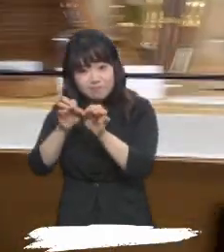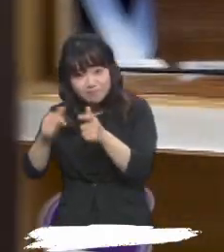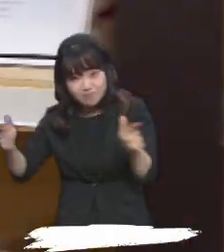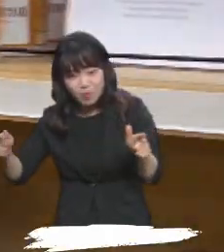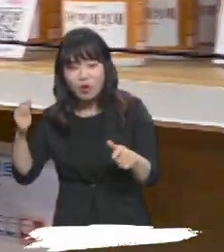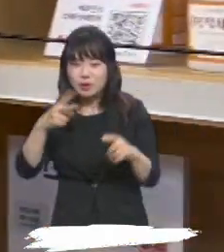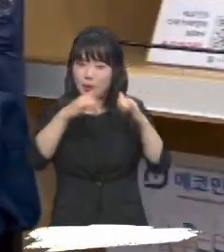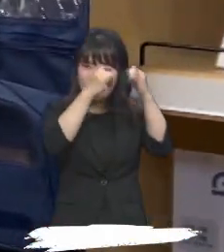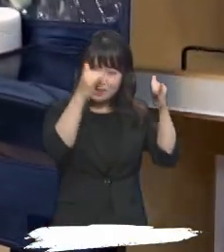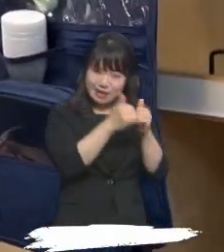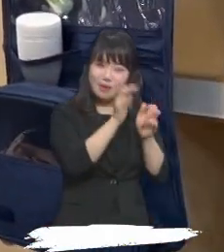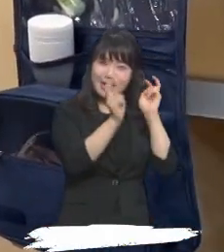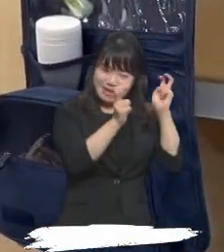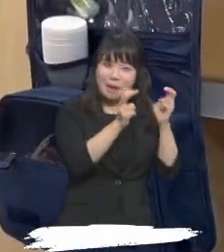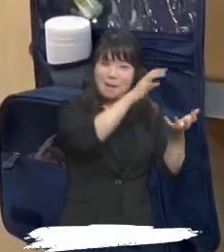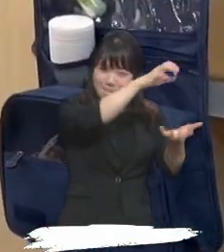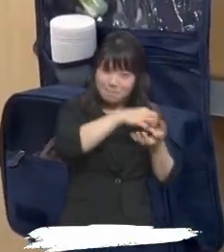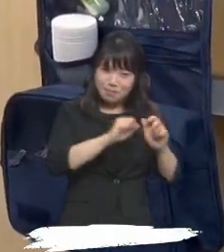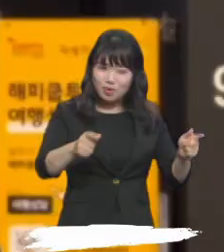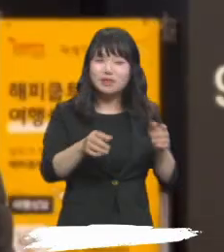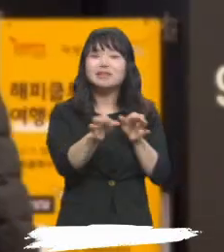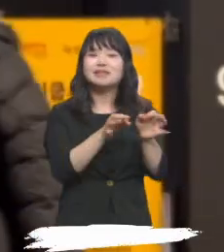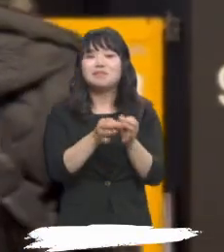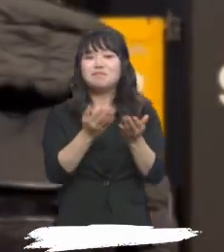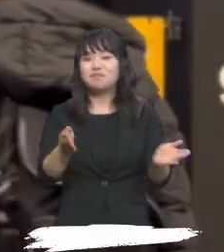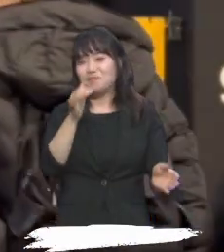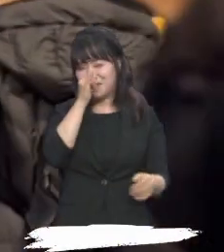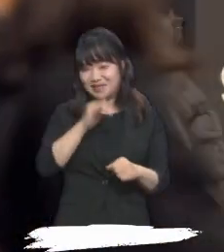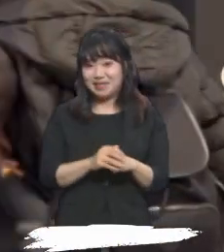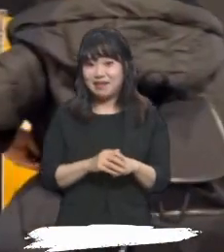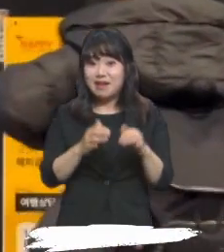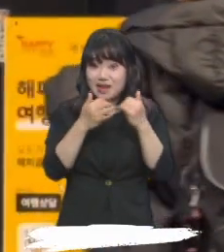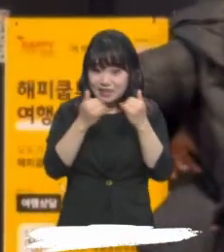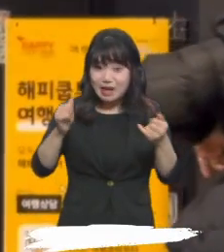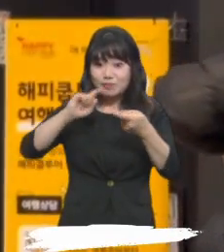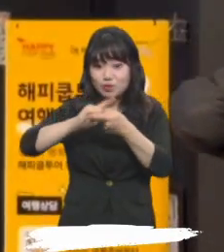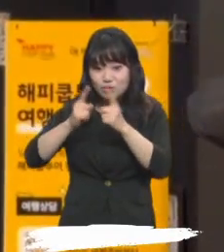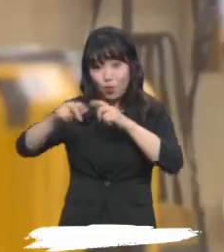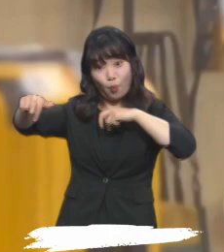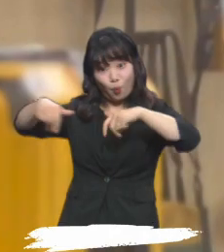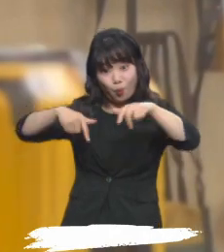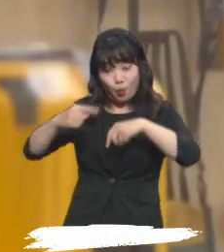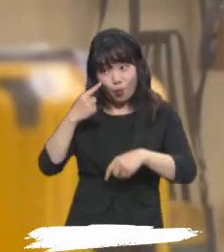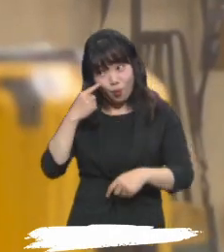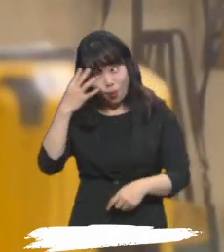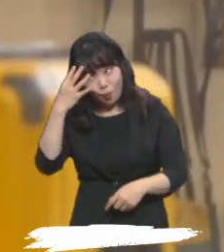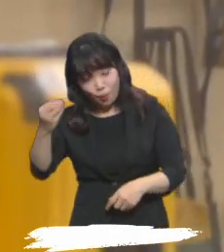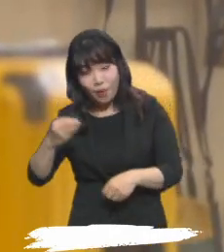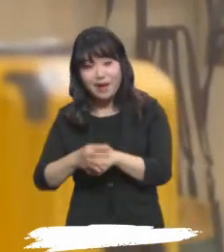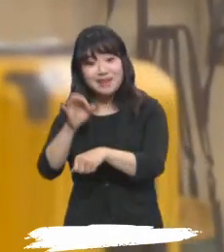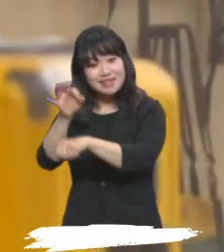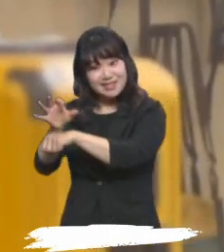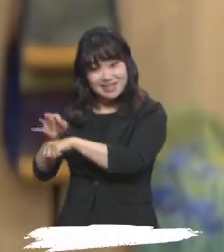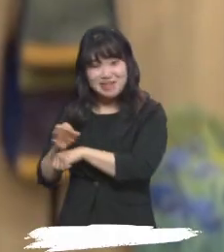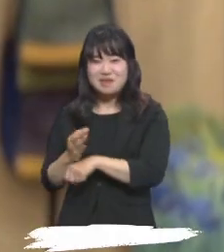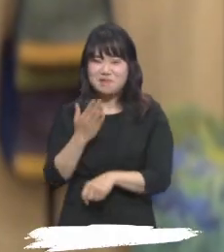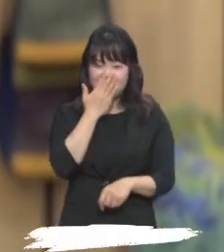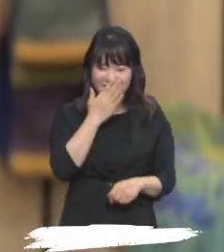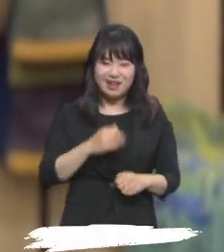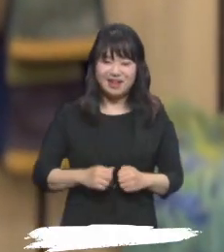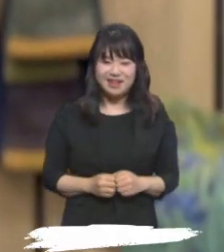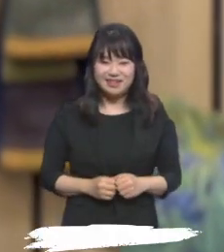기업 제품까지 한 곳에서 만나볼 수 있습니다. 시민들은 오고 가는 길목에서 의미 있는 상품을 쉽게 만나볼 수